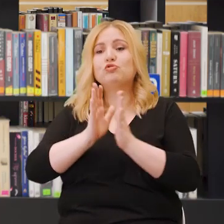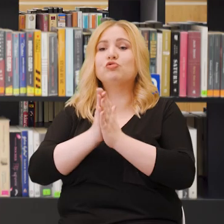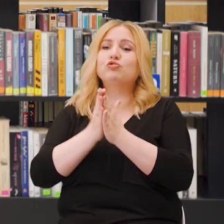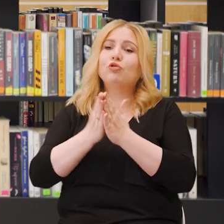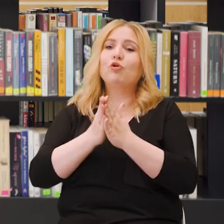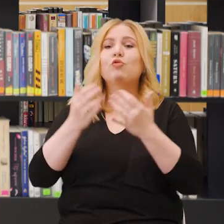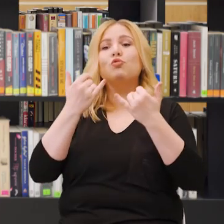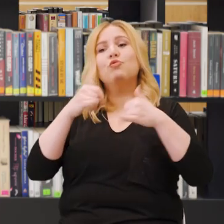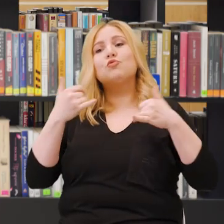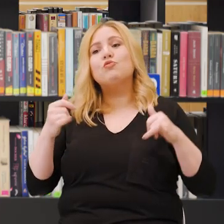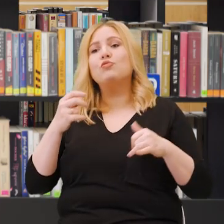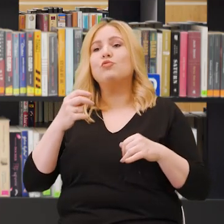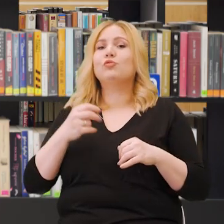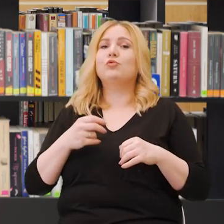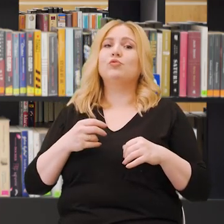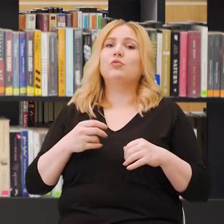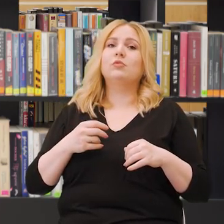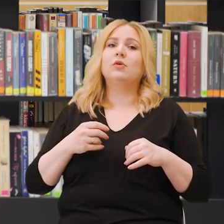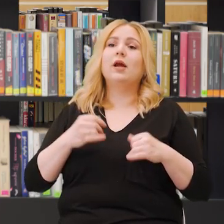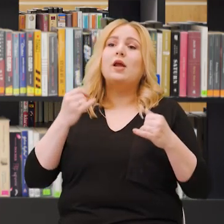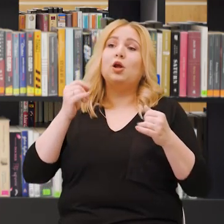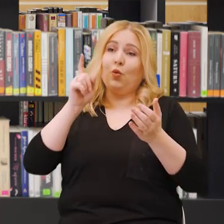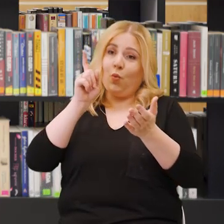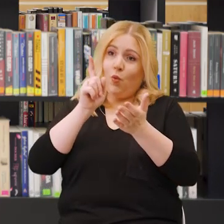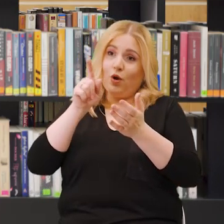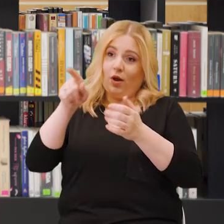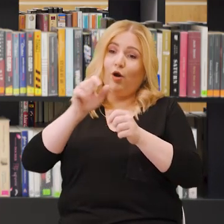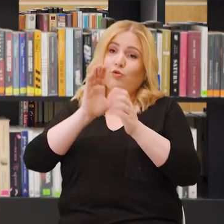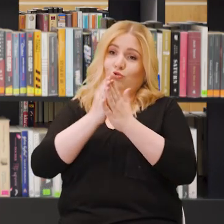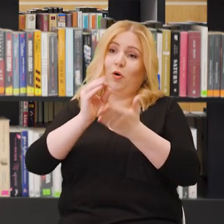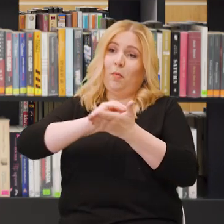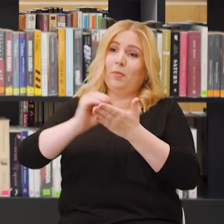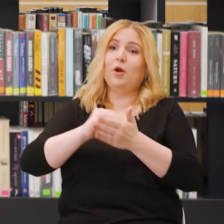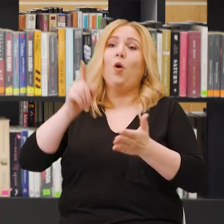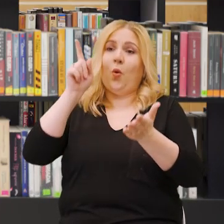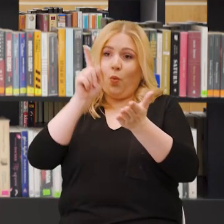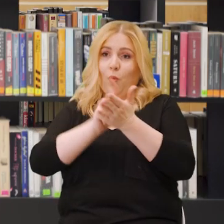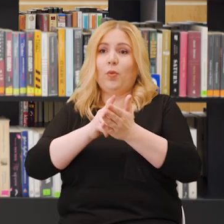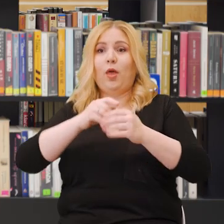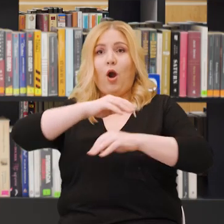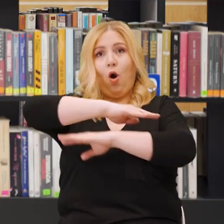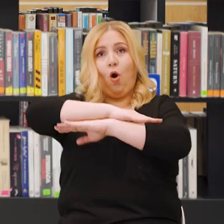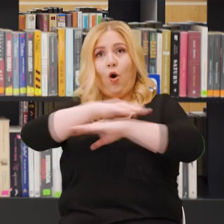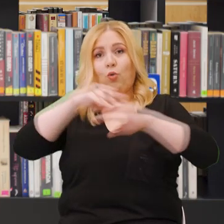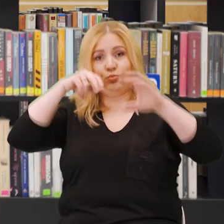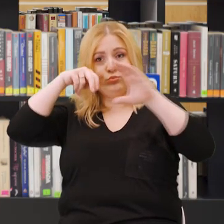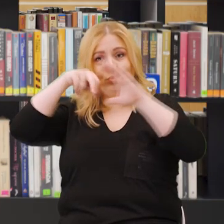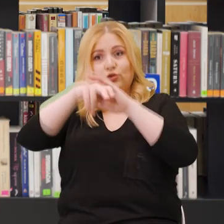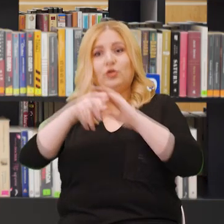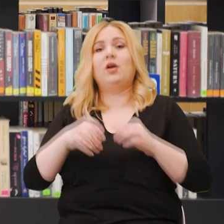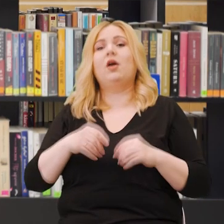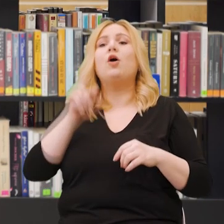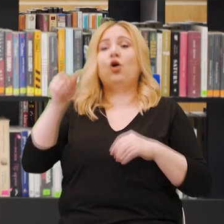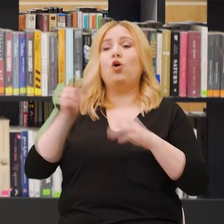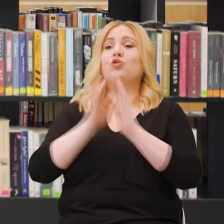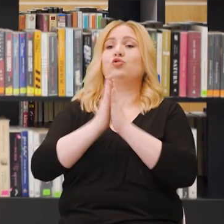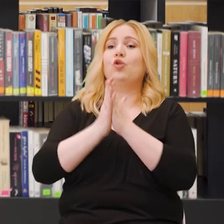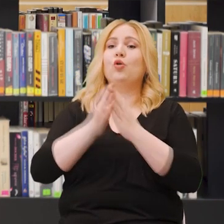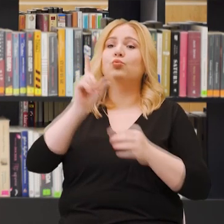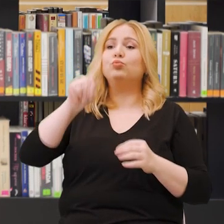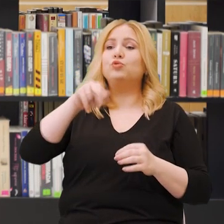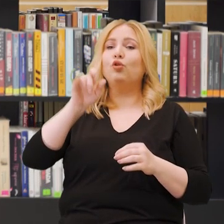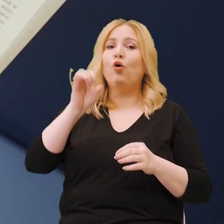książkach przygodowych na temat przeciskania się przez różne otwory, odnosiło się raczej do chłopców. Książki